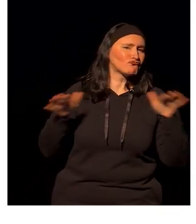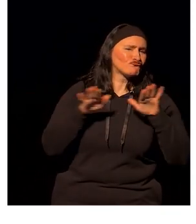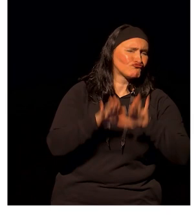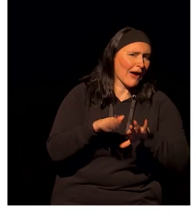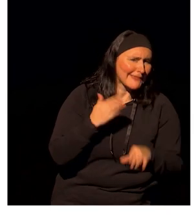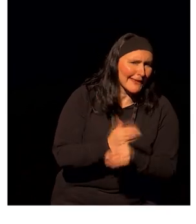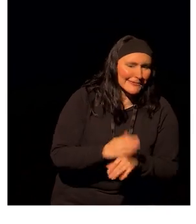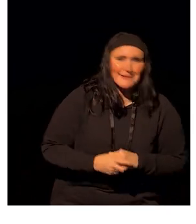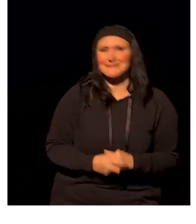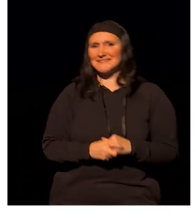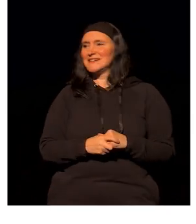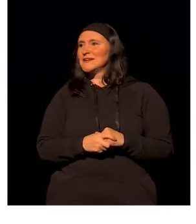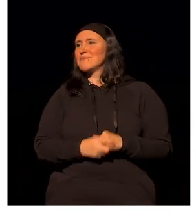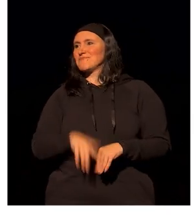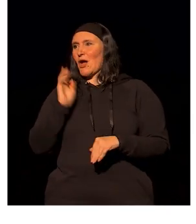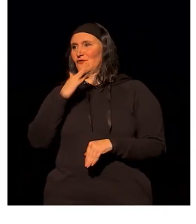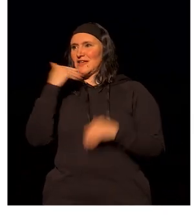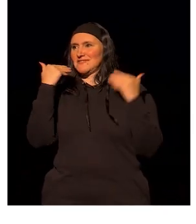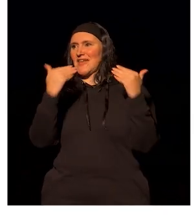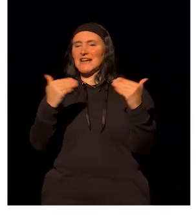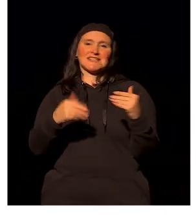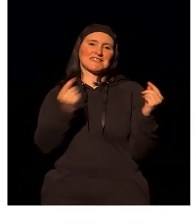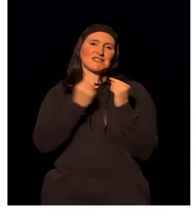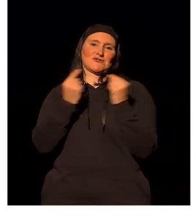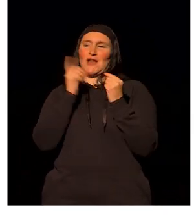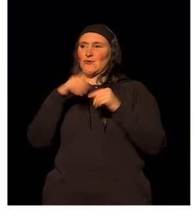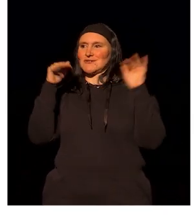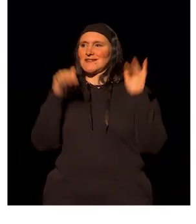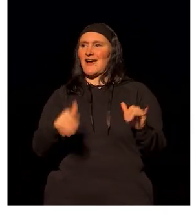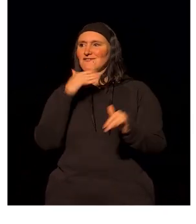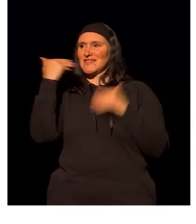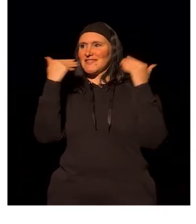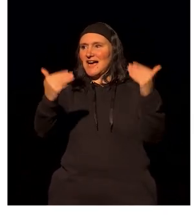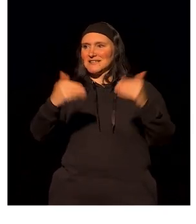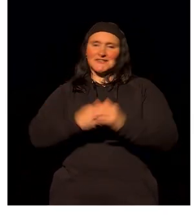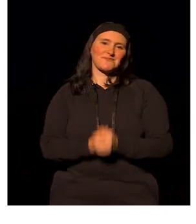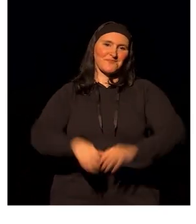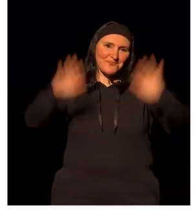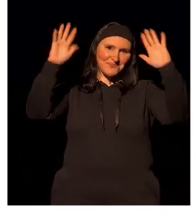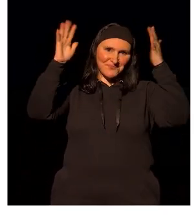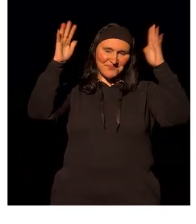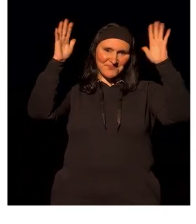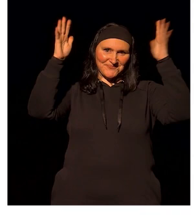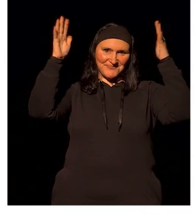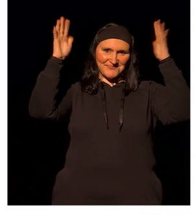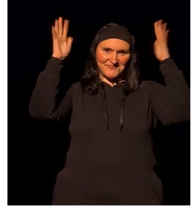Und ich danke euch sehr, dass ihr auch noch für die Diskussion da wart. Also.